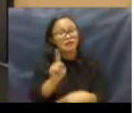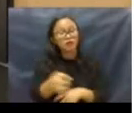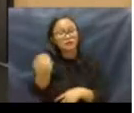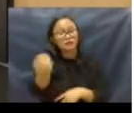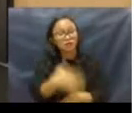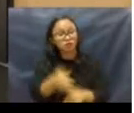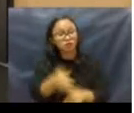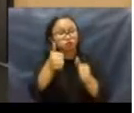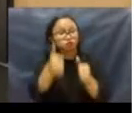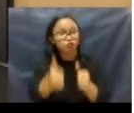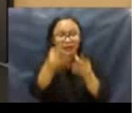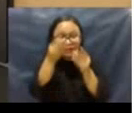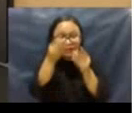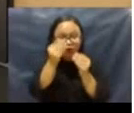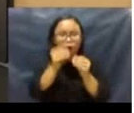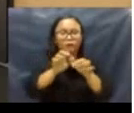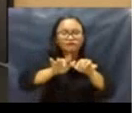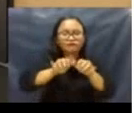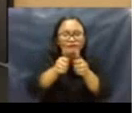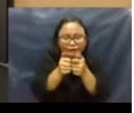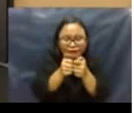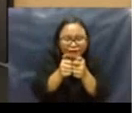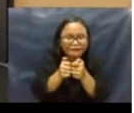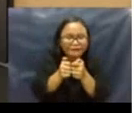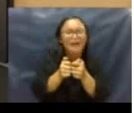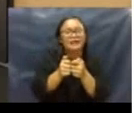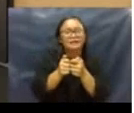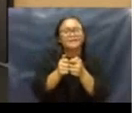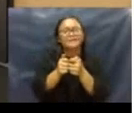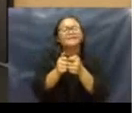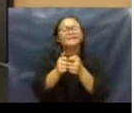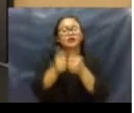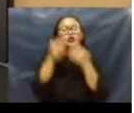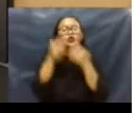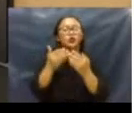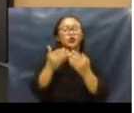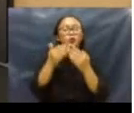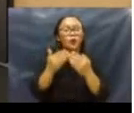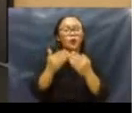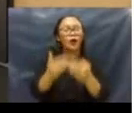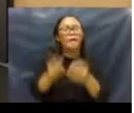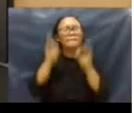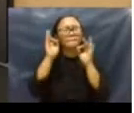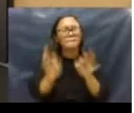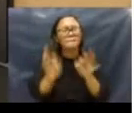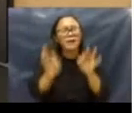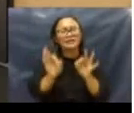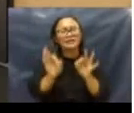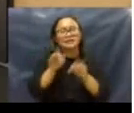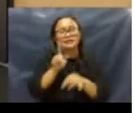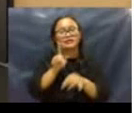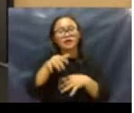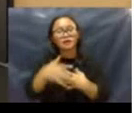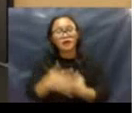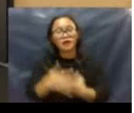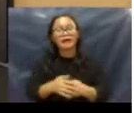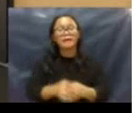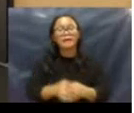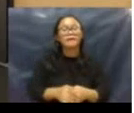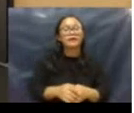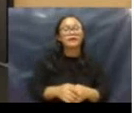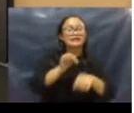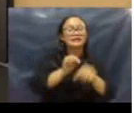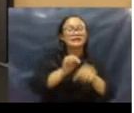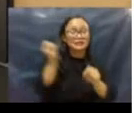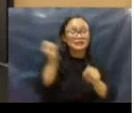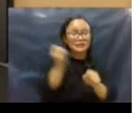langsung diketik cepat-cepat. Dan juga mudah-mudahan jawabannya akurat. Karena yang paling cepat dan tepat itulah yang akan